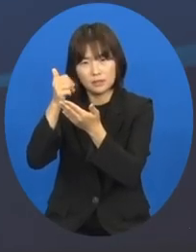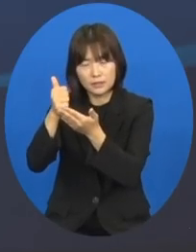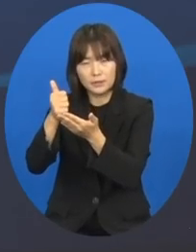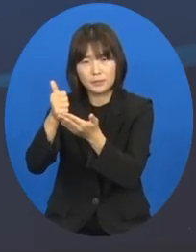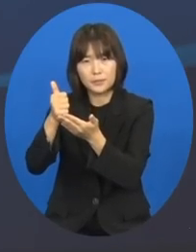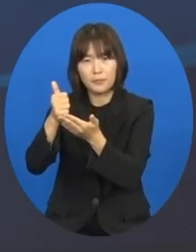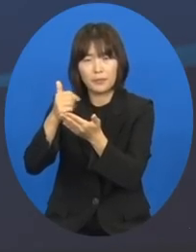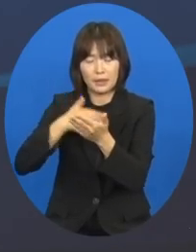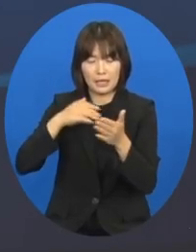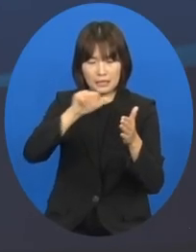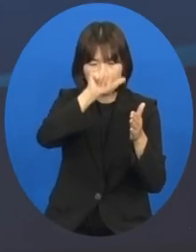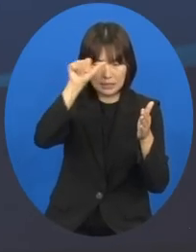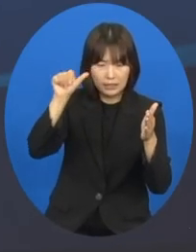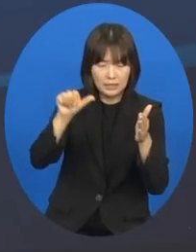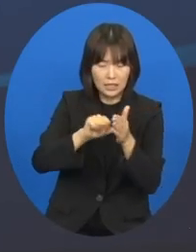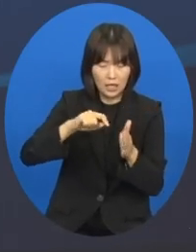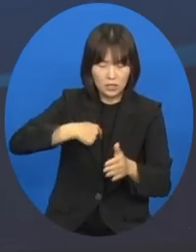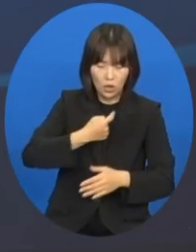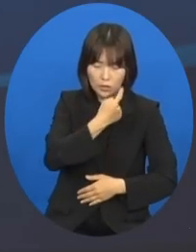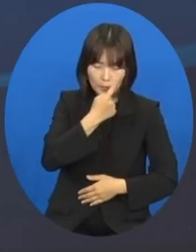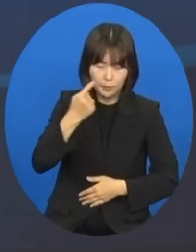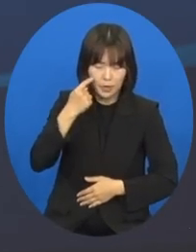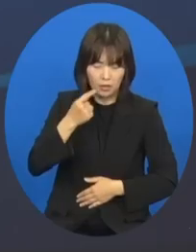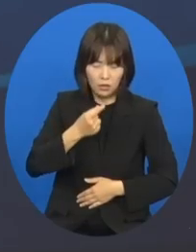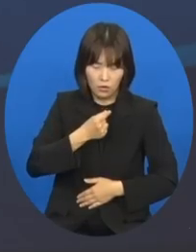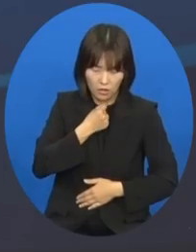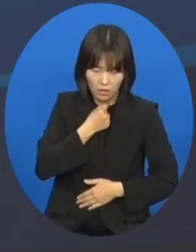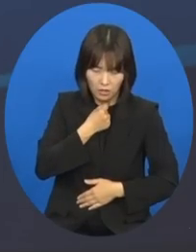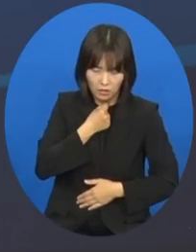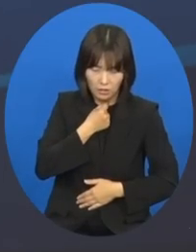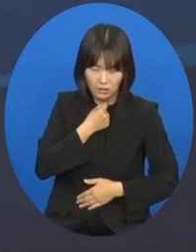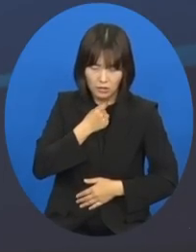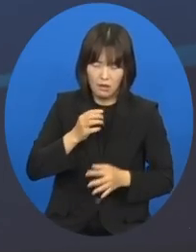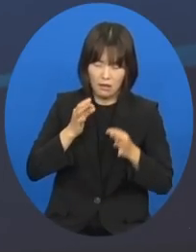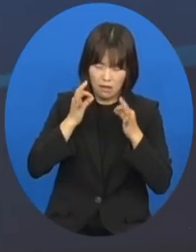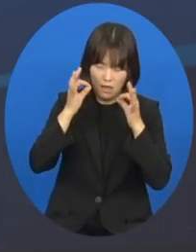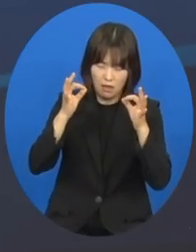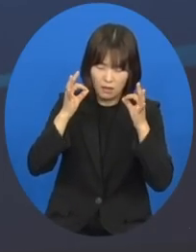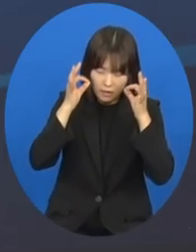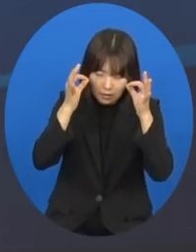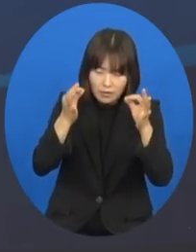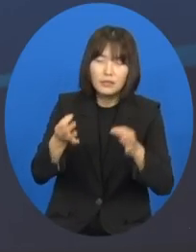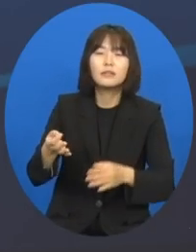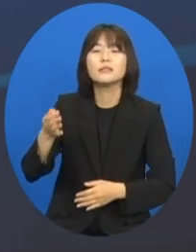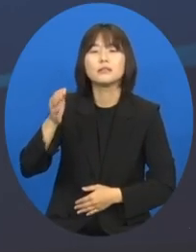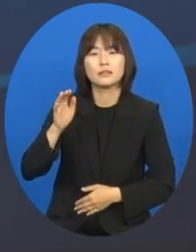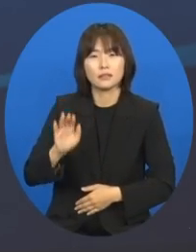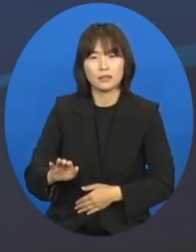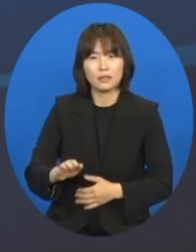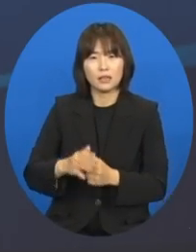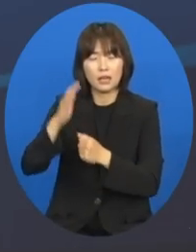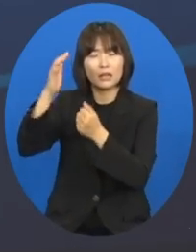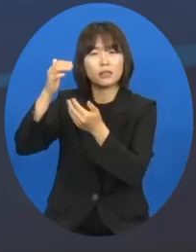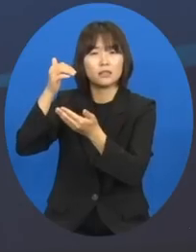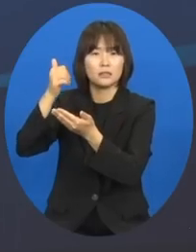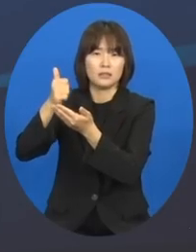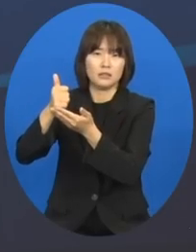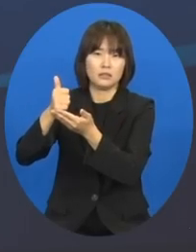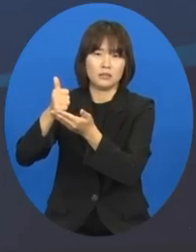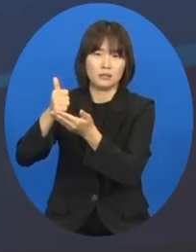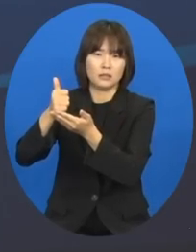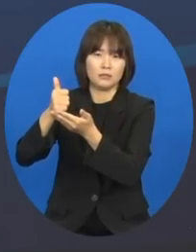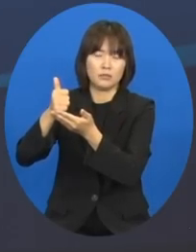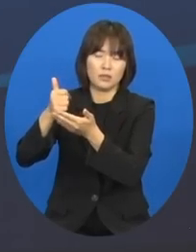내 인생에 자기 증명을 하고 싶어서 애를 쓰고 노력했는데 하나님 너무나 많이